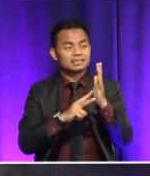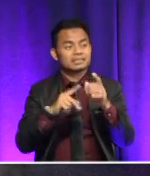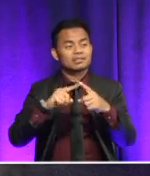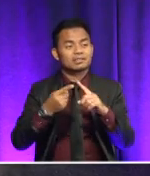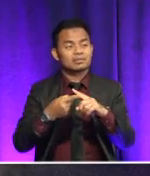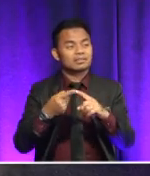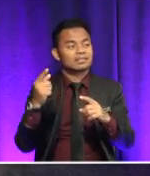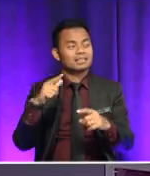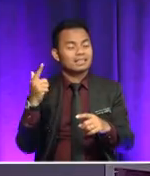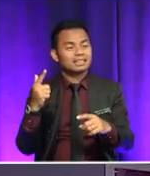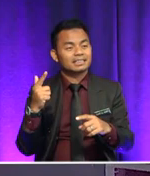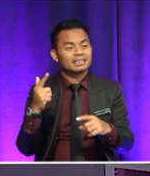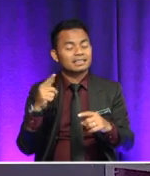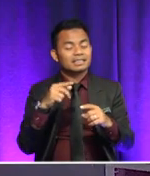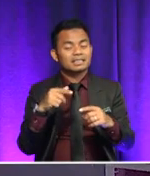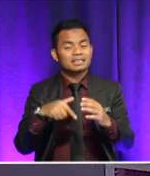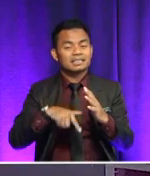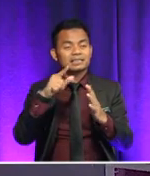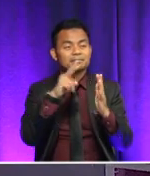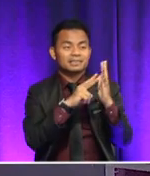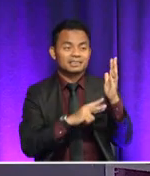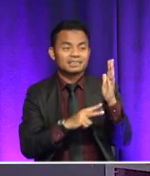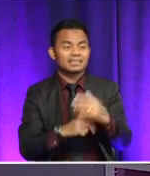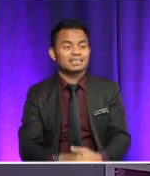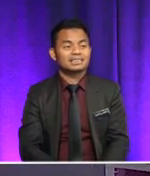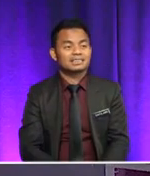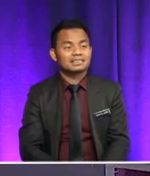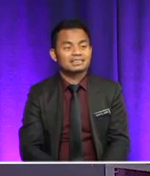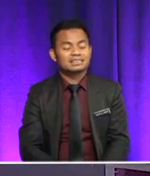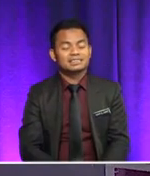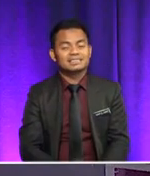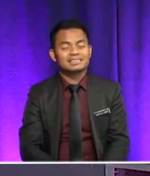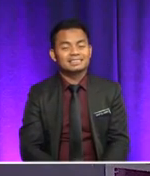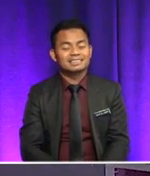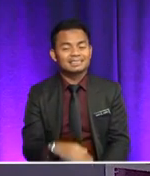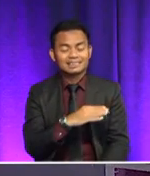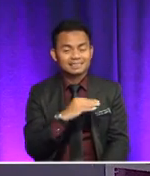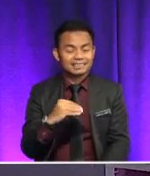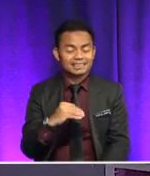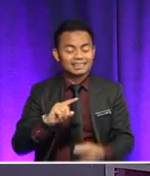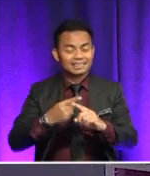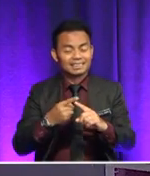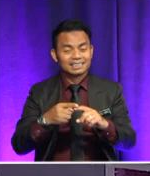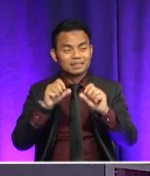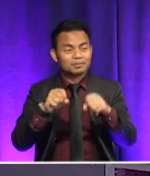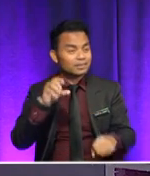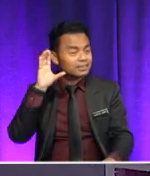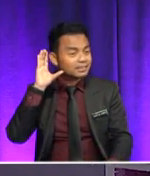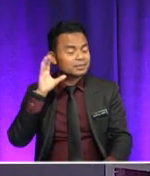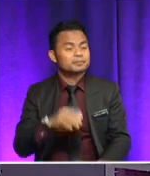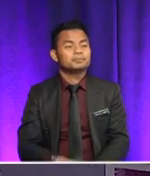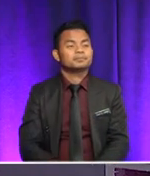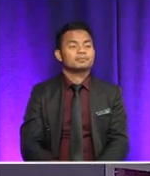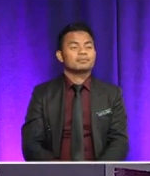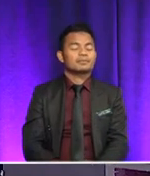tenang supaya rekan-rekan yang di rumah mendengarnya boleh dengar dan boleh baca tapi baca-baca juga ikhlas